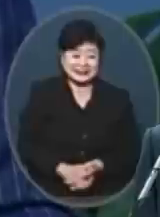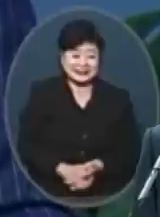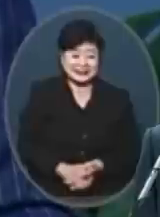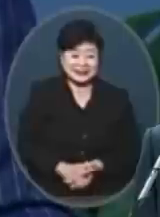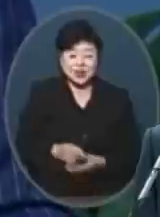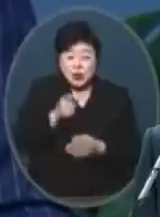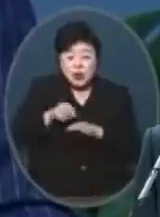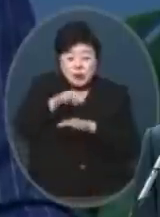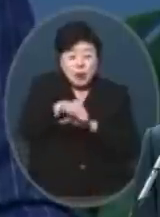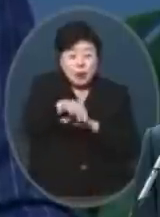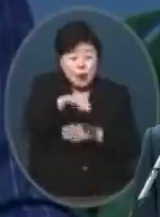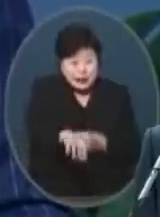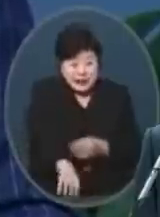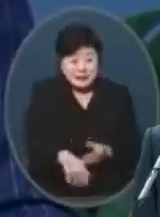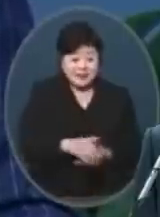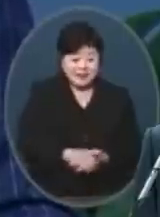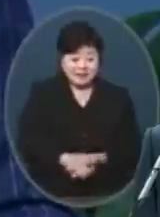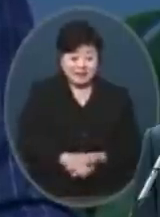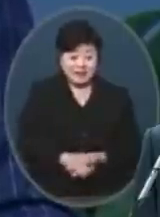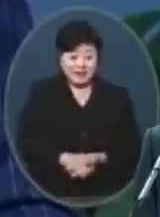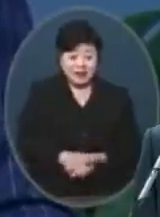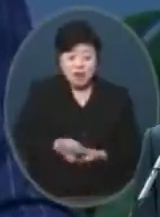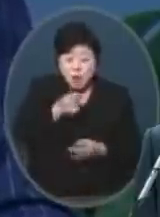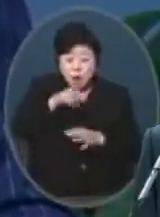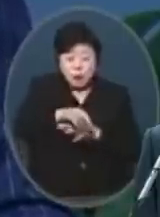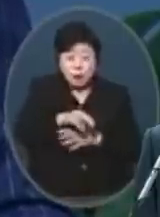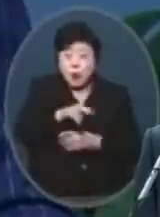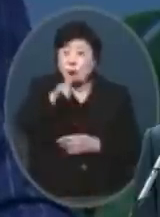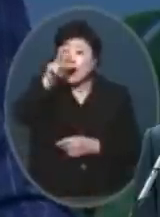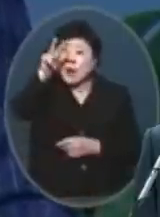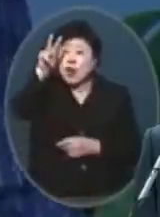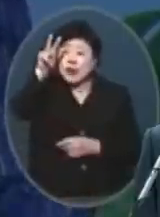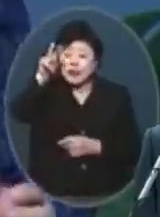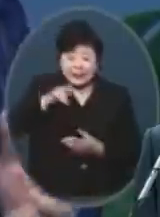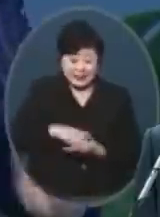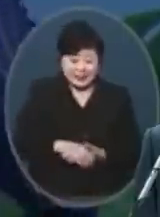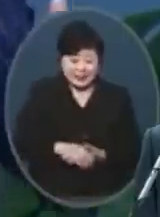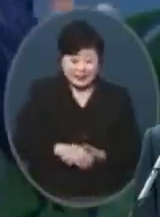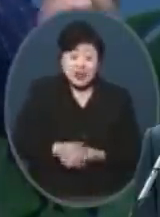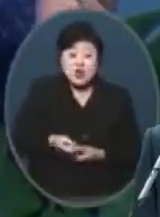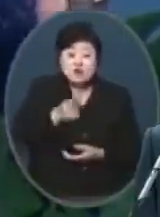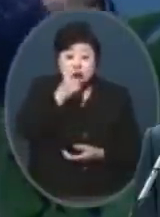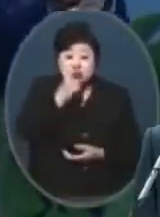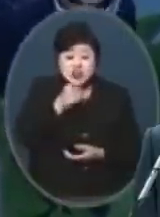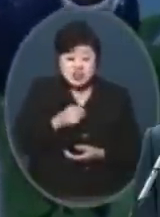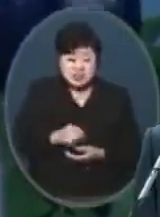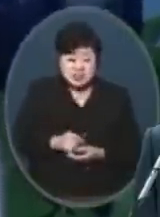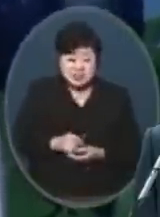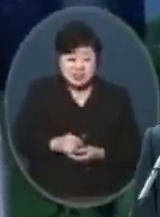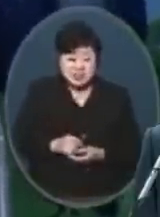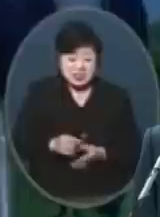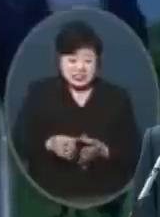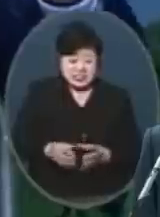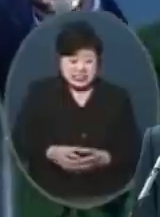폭포의 아래서 폭포를 치다 보면 그 물 기둥이